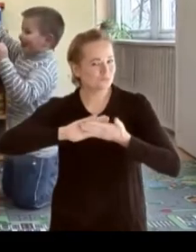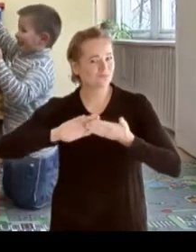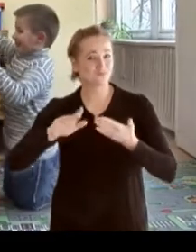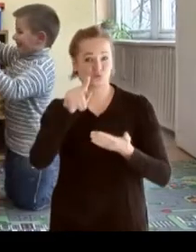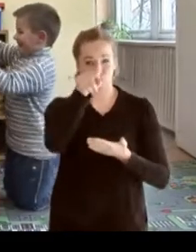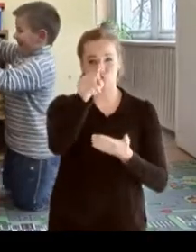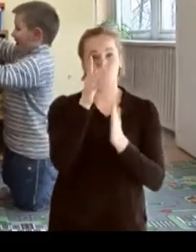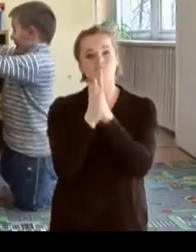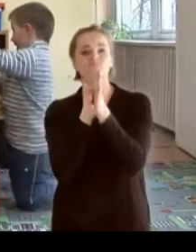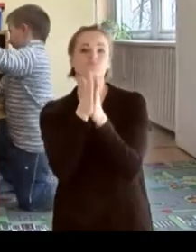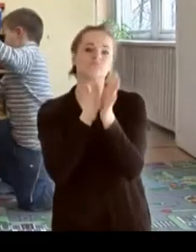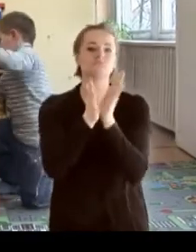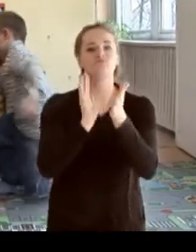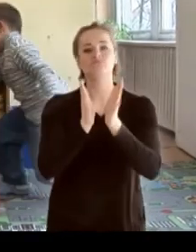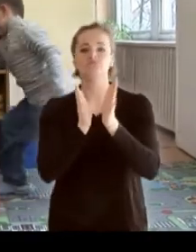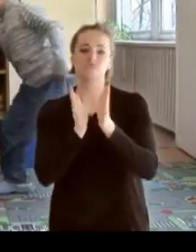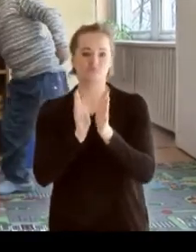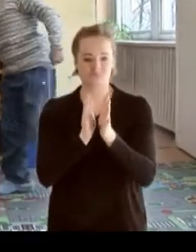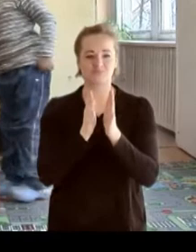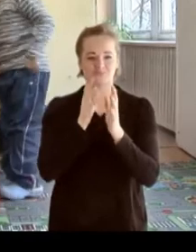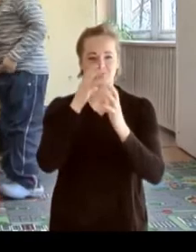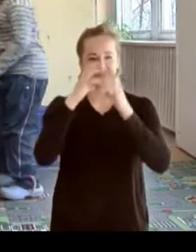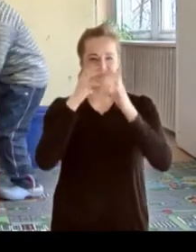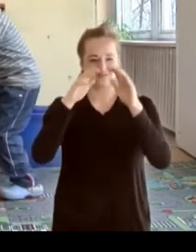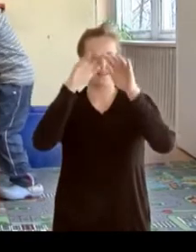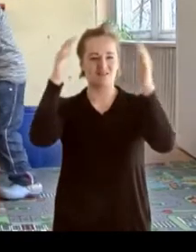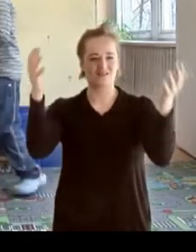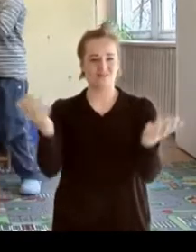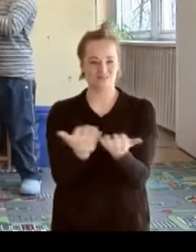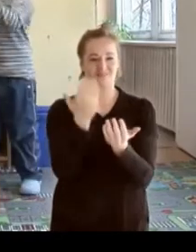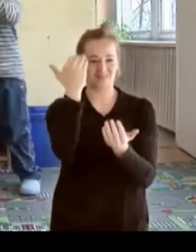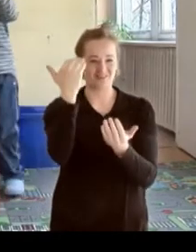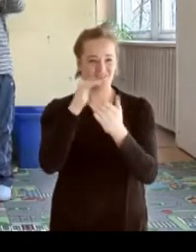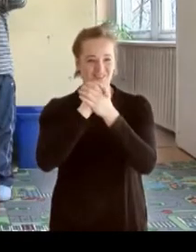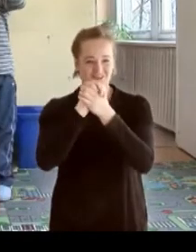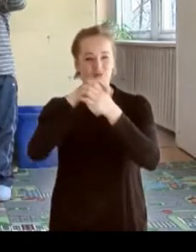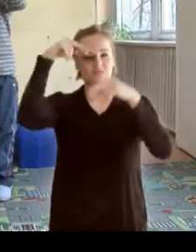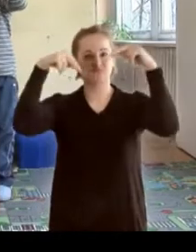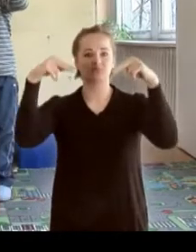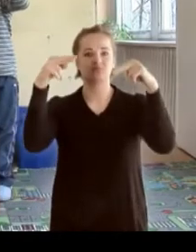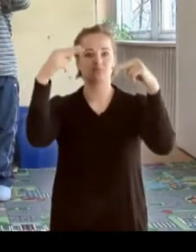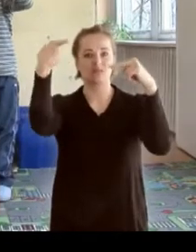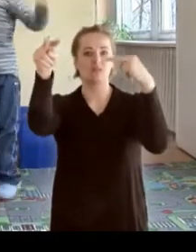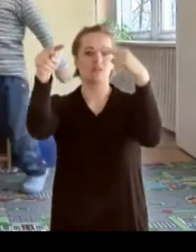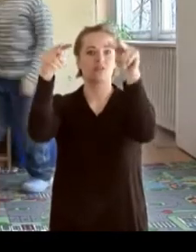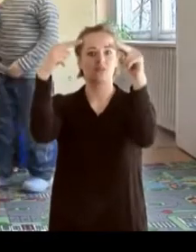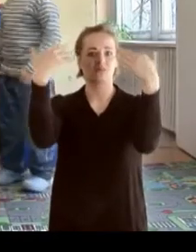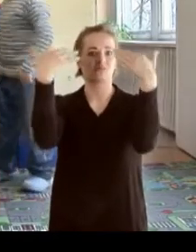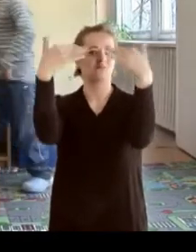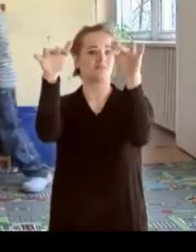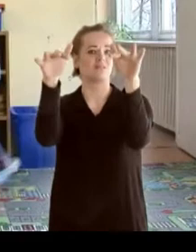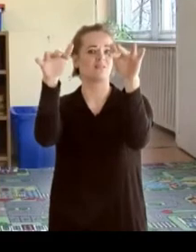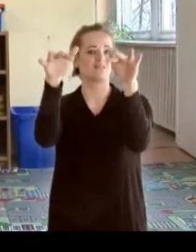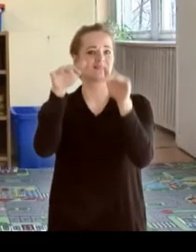ką tu sakai, išgirs pasaulis draugai. Kartais būna